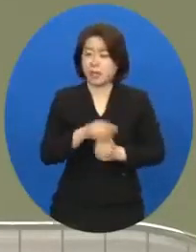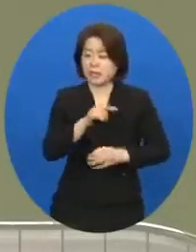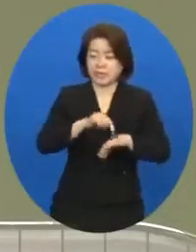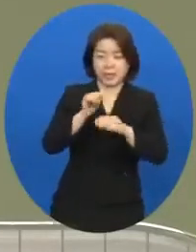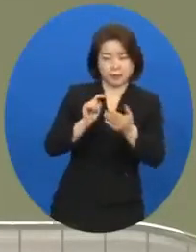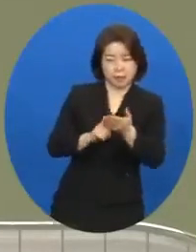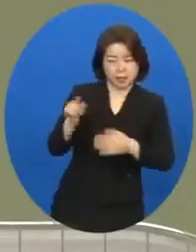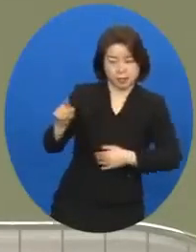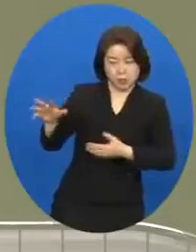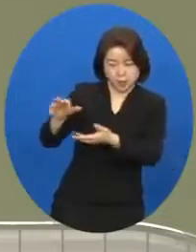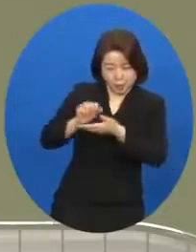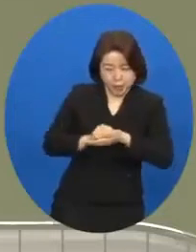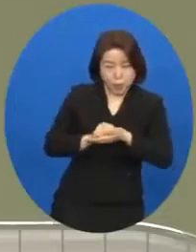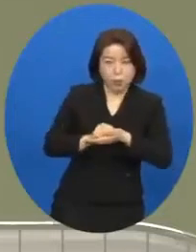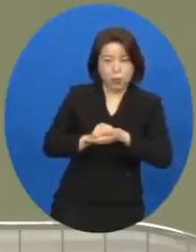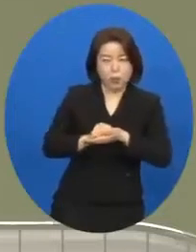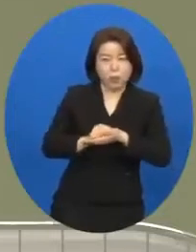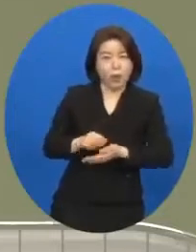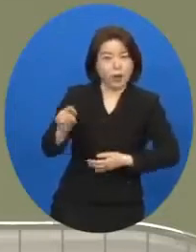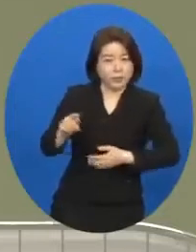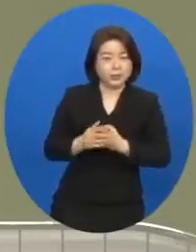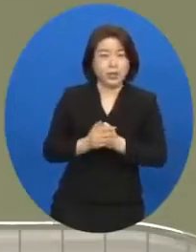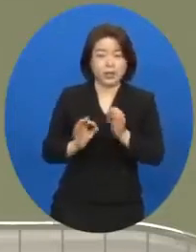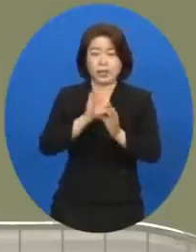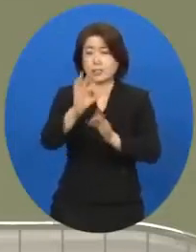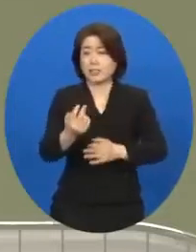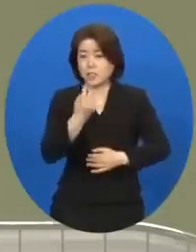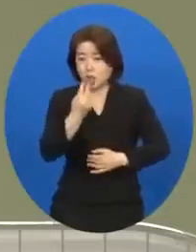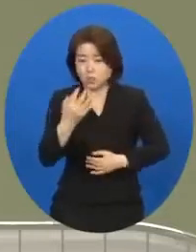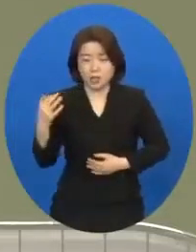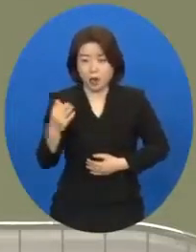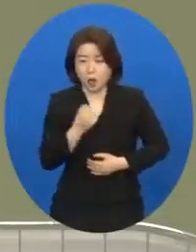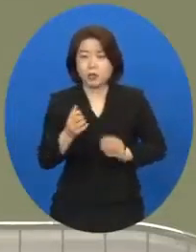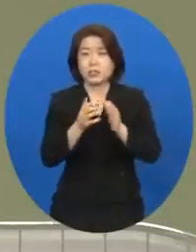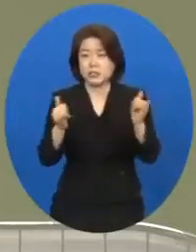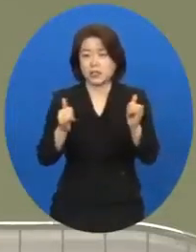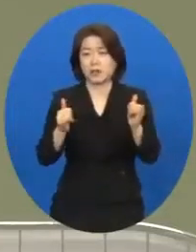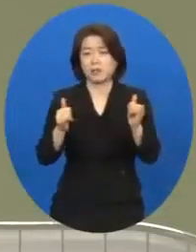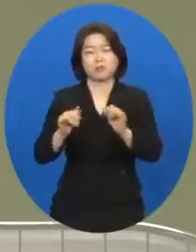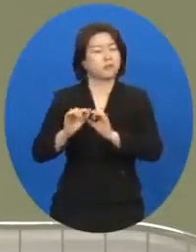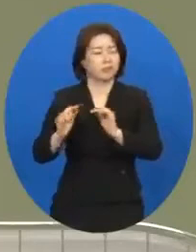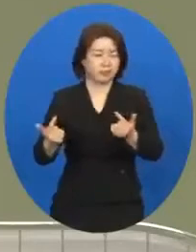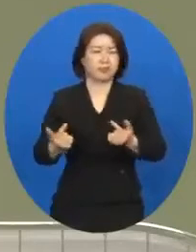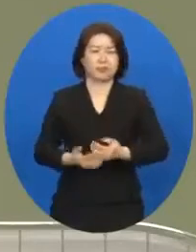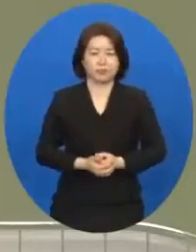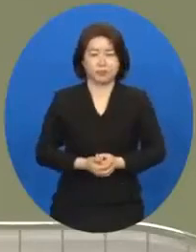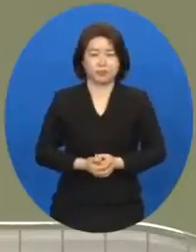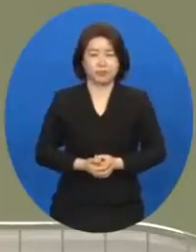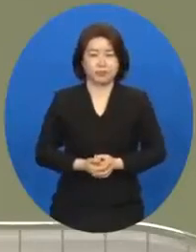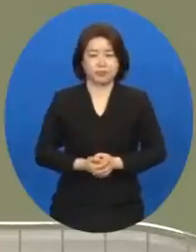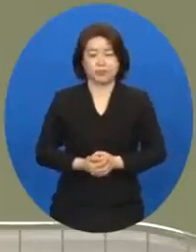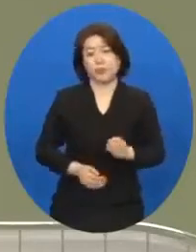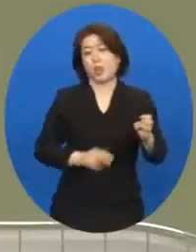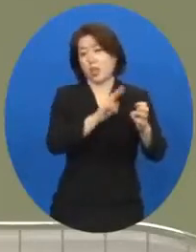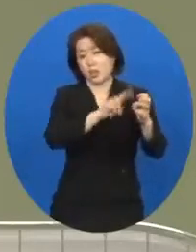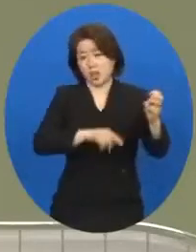말씀을 받아들이고 그리고 그가 영생을 얻은 사람은 아니었던 겁니다. 가룟유다는